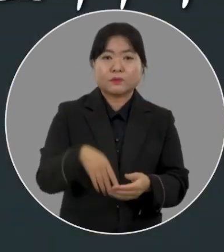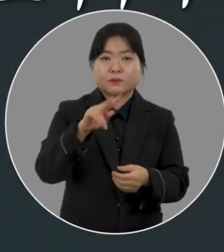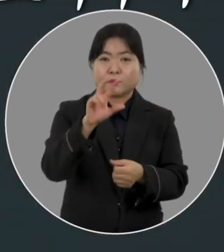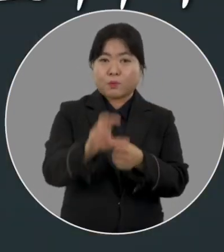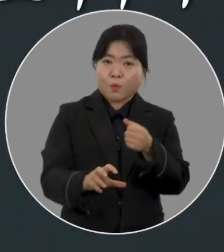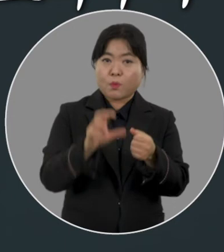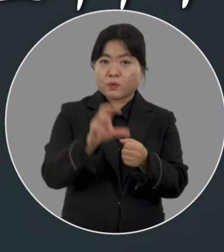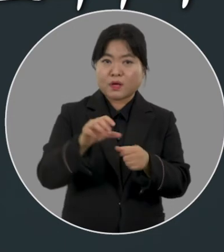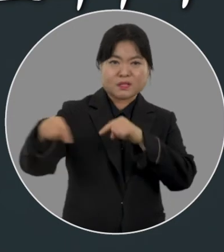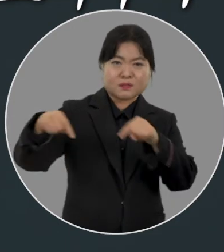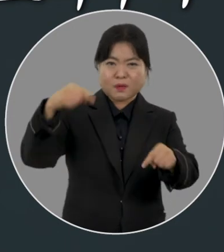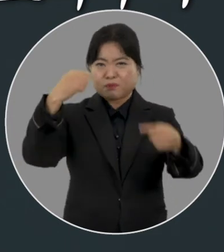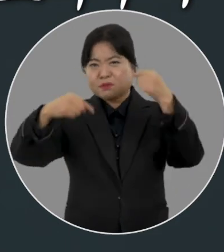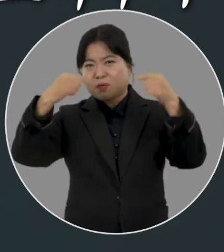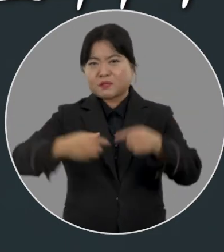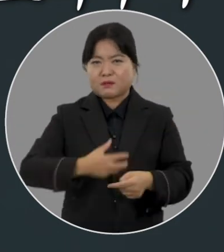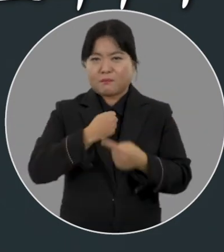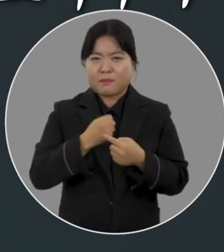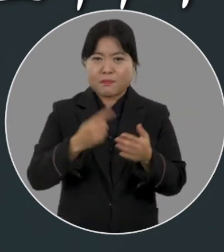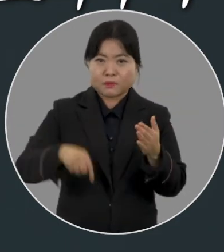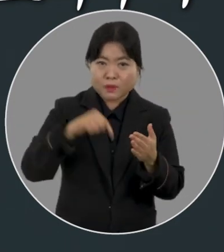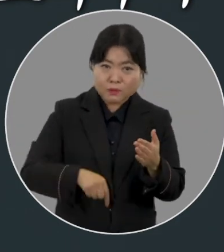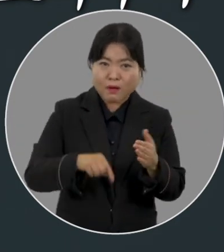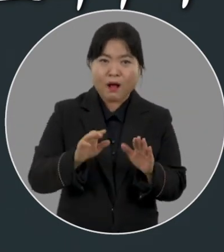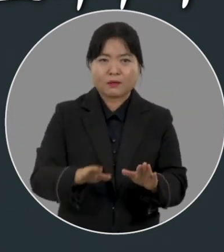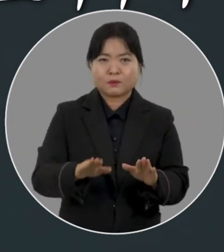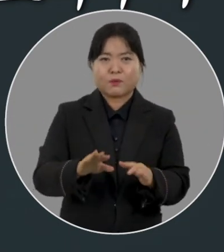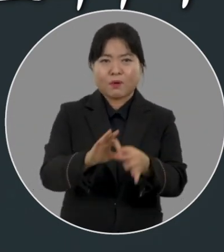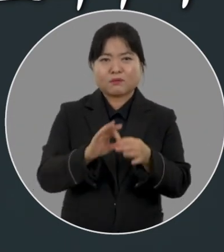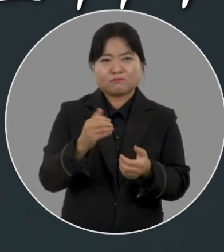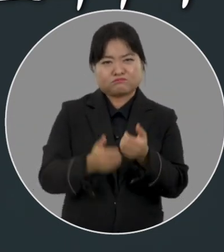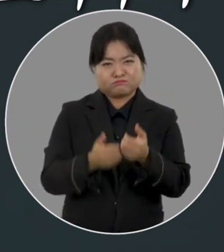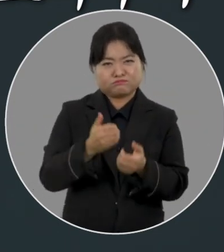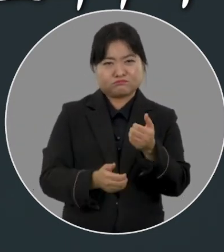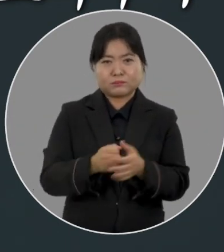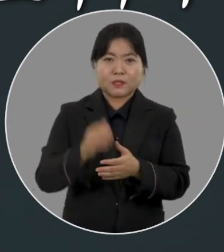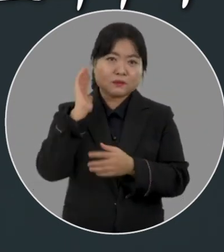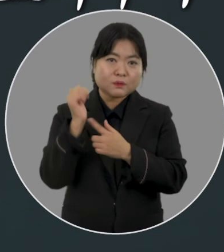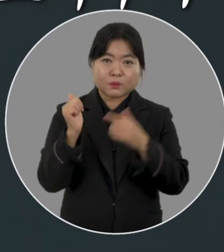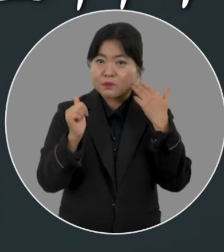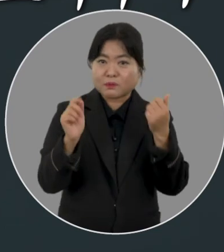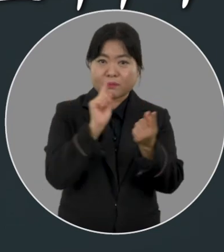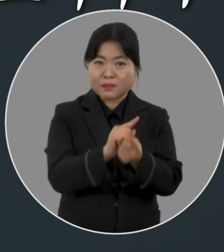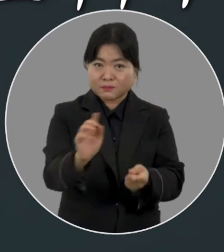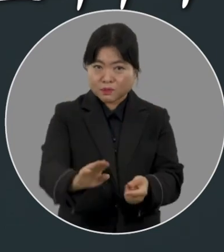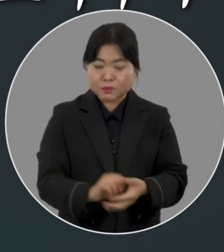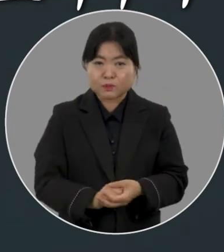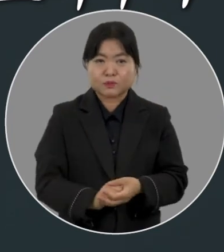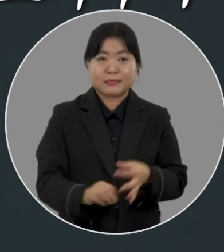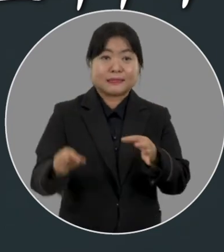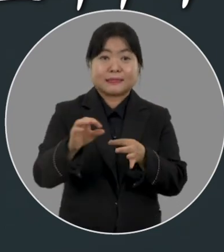35년의 그 피지배의 트라우마 속에서도 아직도 관계가 매끄럽지 못하고 대통령들이 서로 만나지도